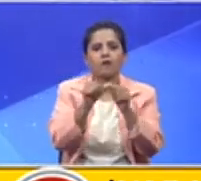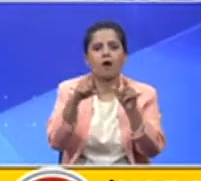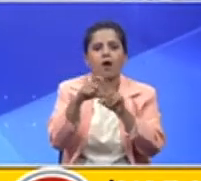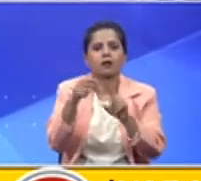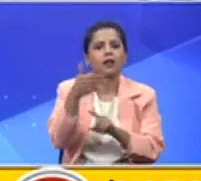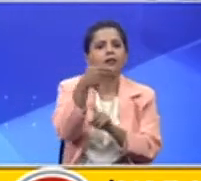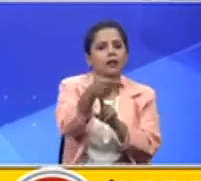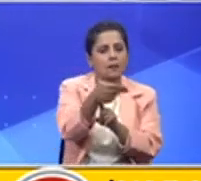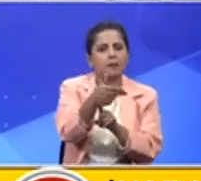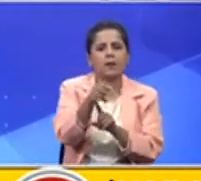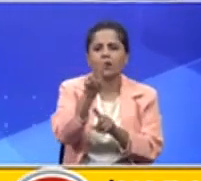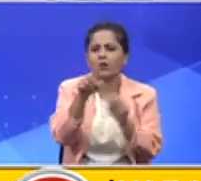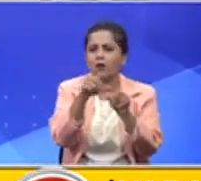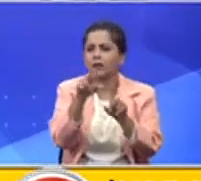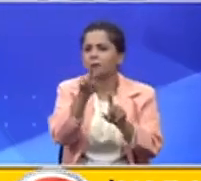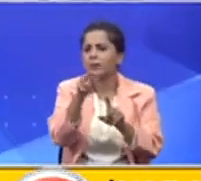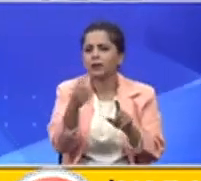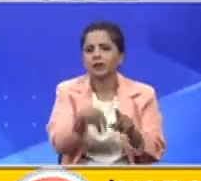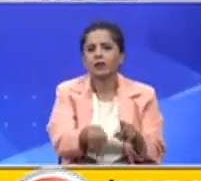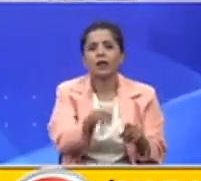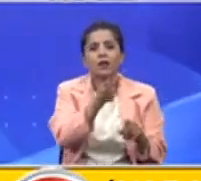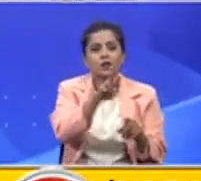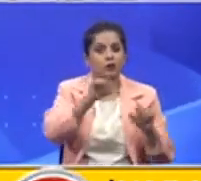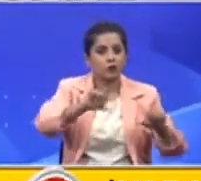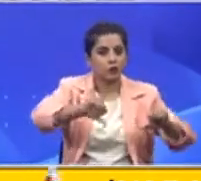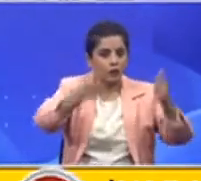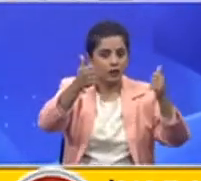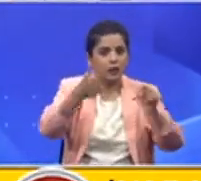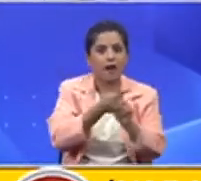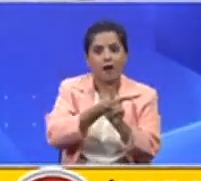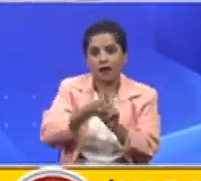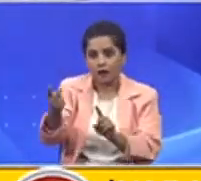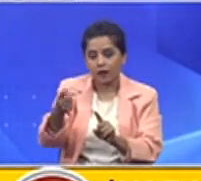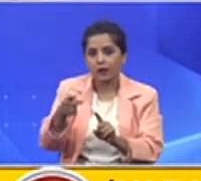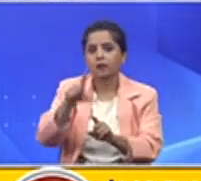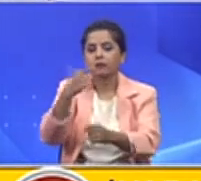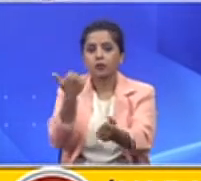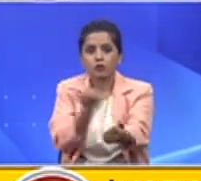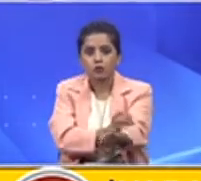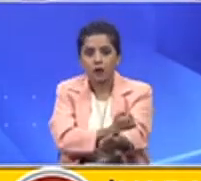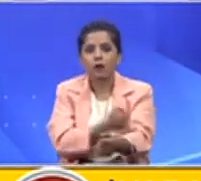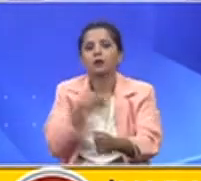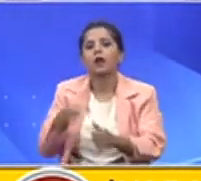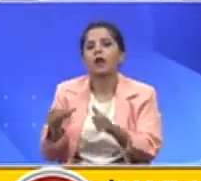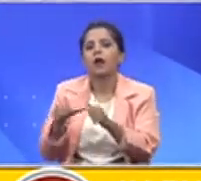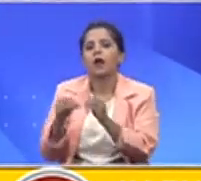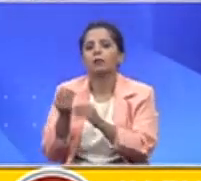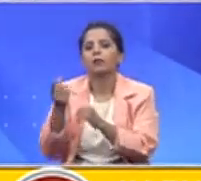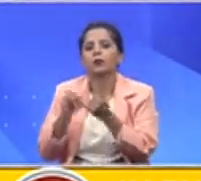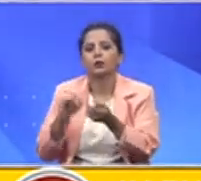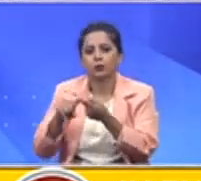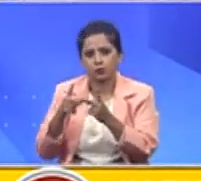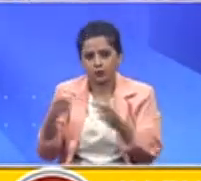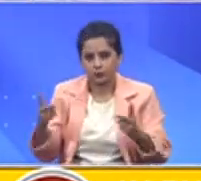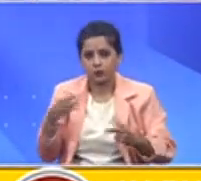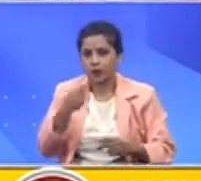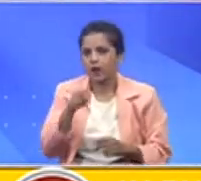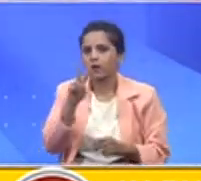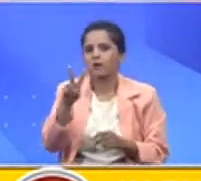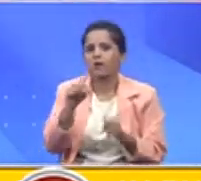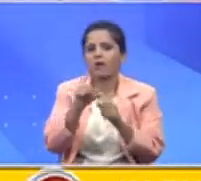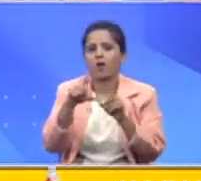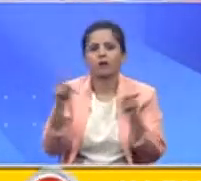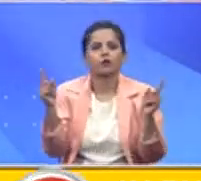बादा यानि विक्टरी अगेंस्ट ड्रग्स एब्यूस पंजाब में